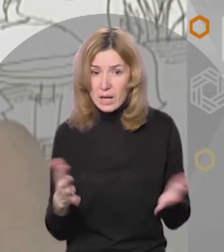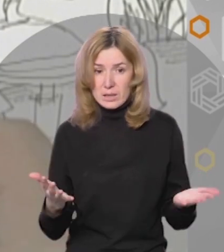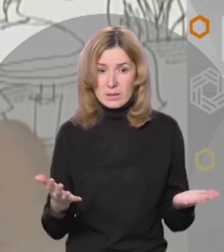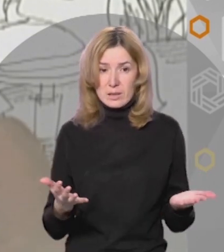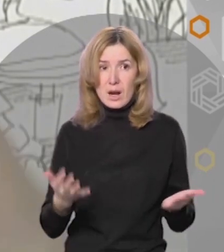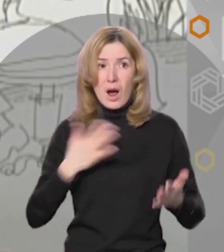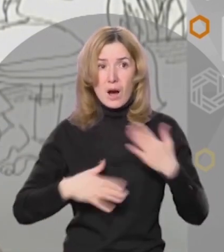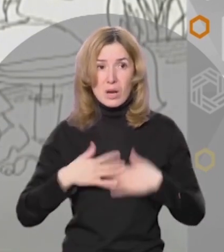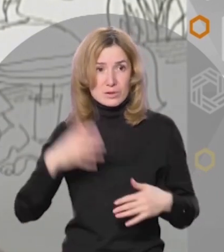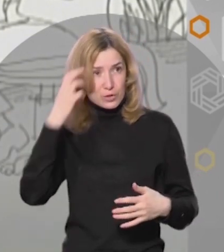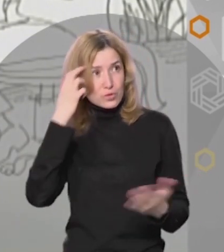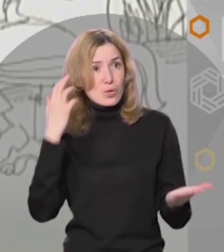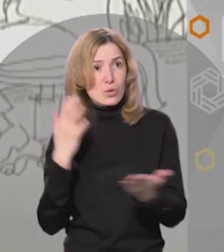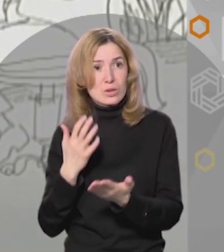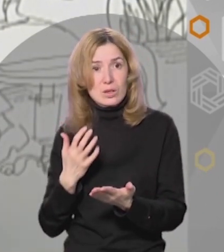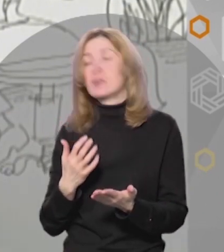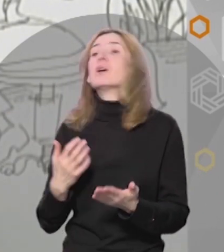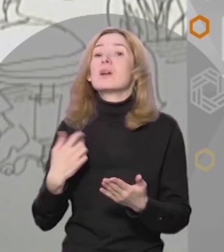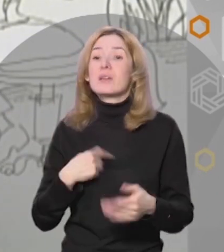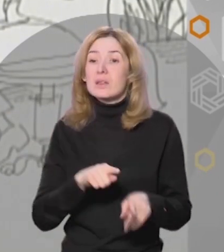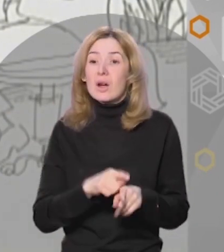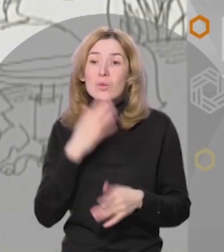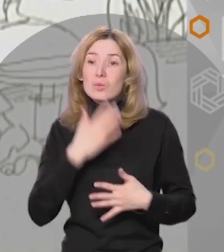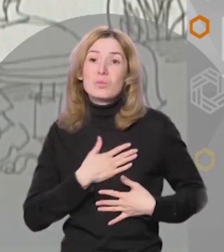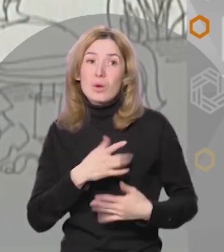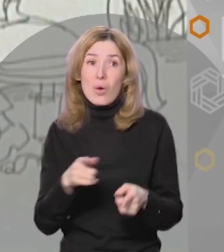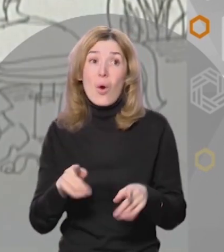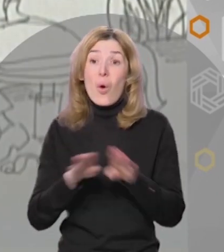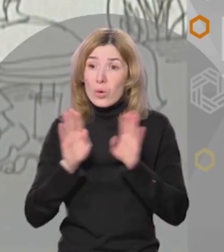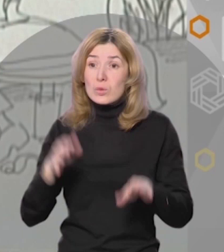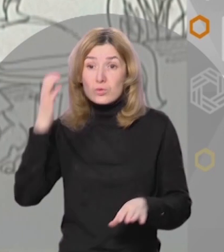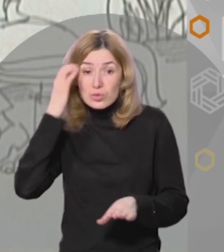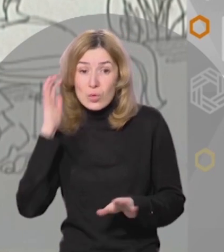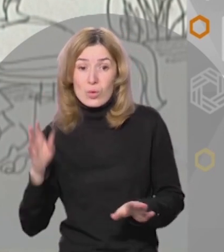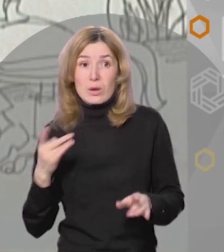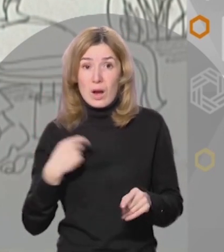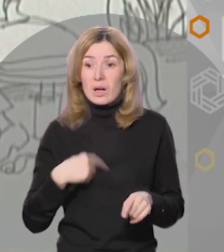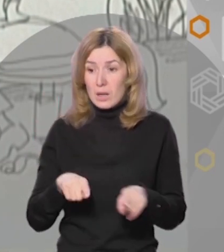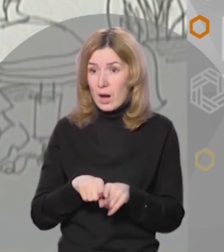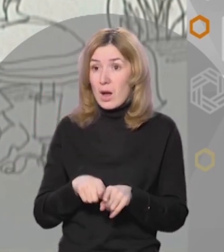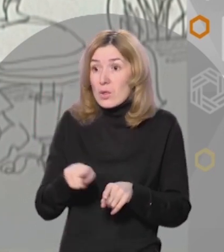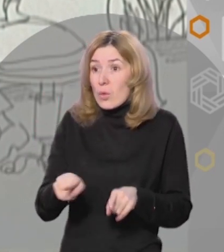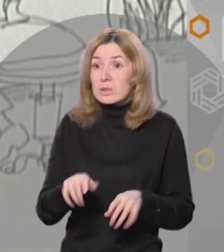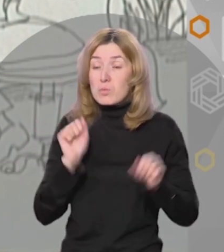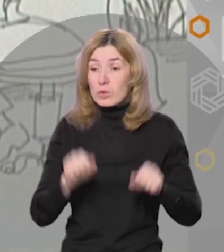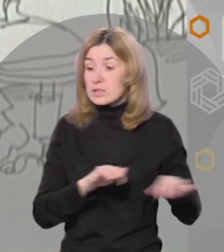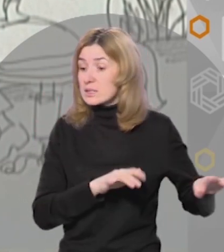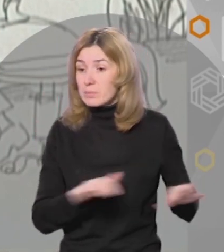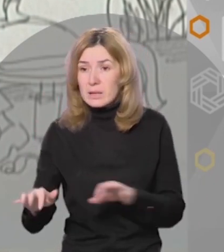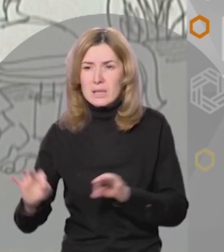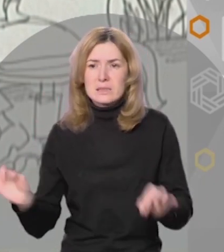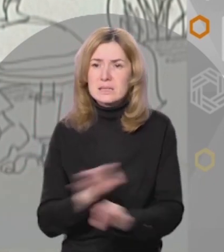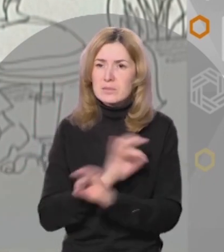Рояль, обрадовался черный. Я так люблю петь. Хоть он и черный, как я, но на нем можно